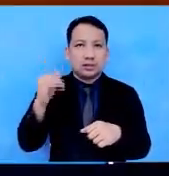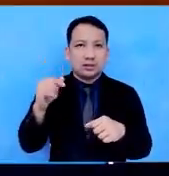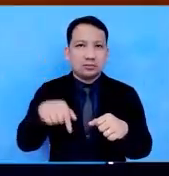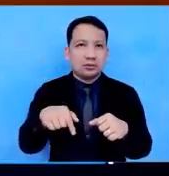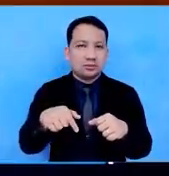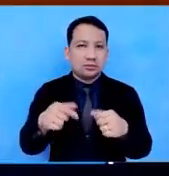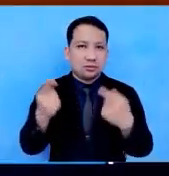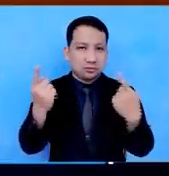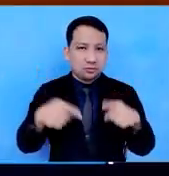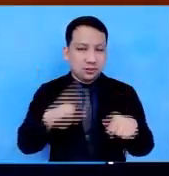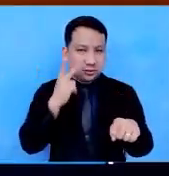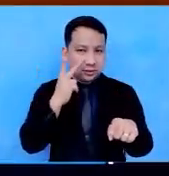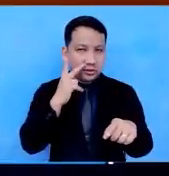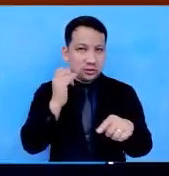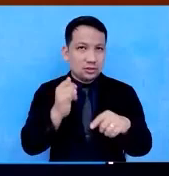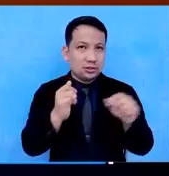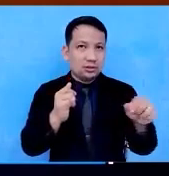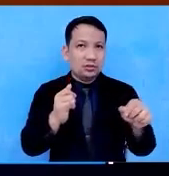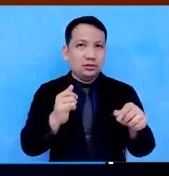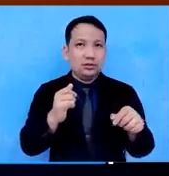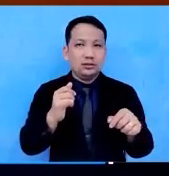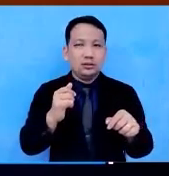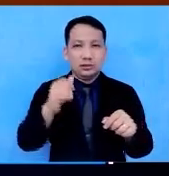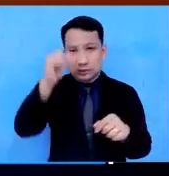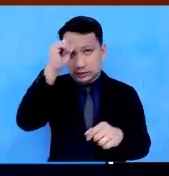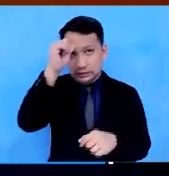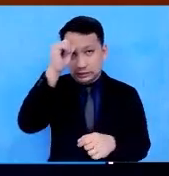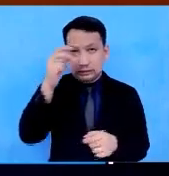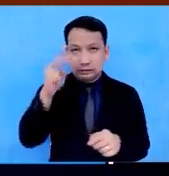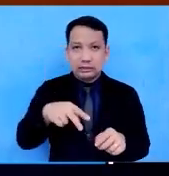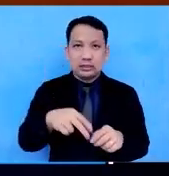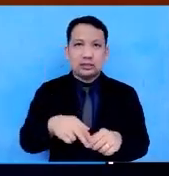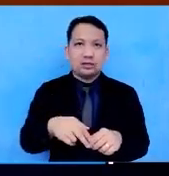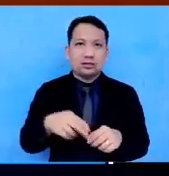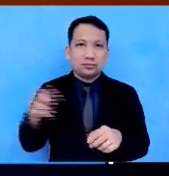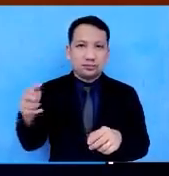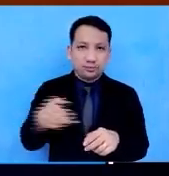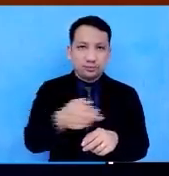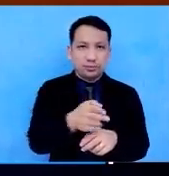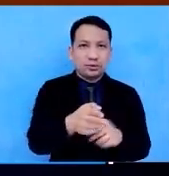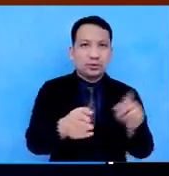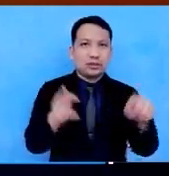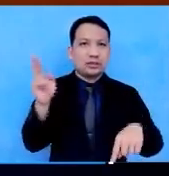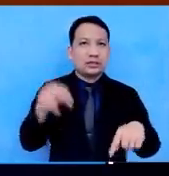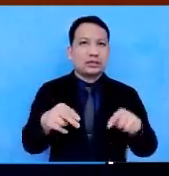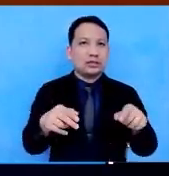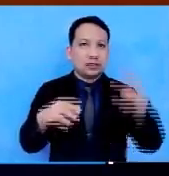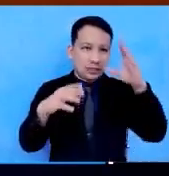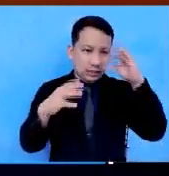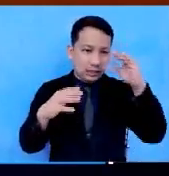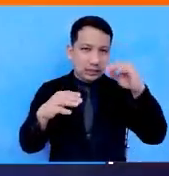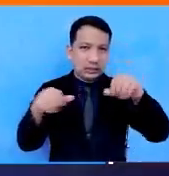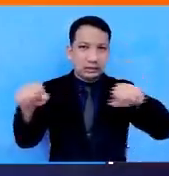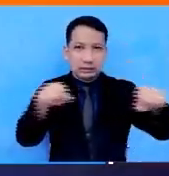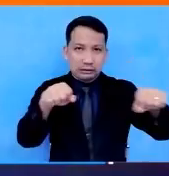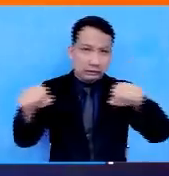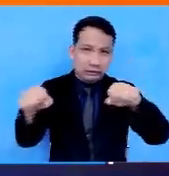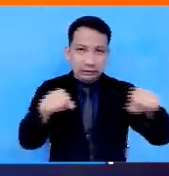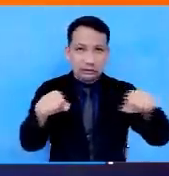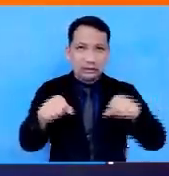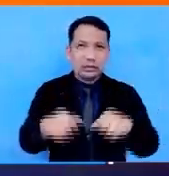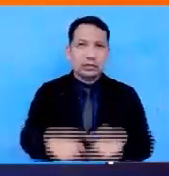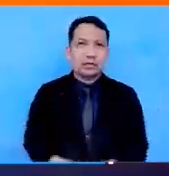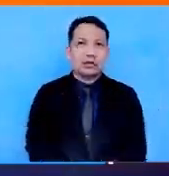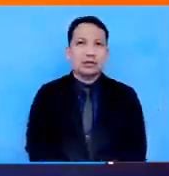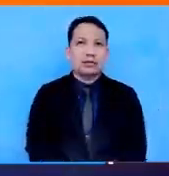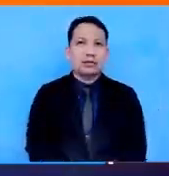pambihirang eksena na kunan sa Bengaluru, India. Nag-overtake ng motor, pero ang lalaki hindi pa rin bumitaw. Kaya para